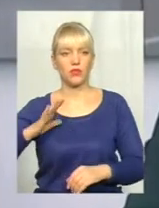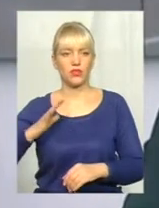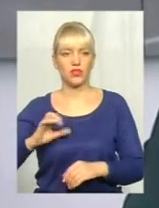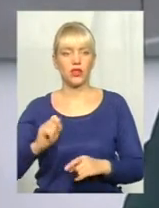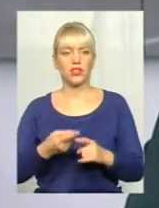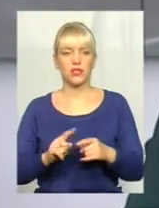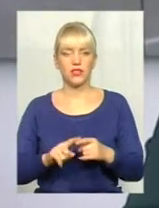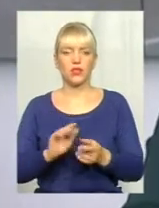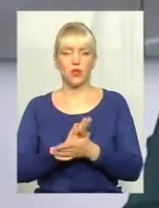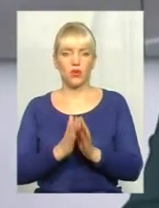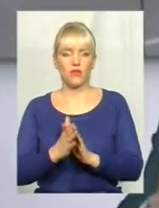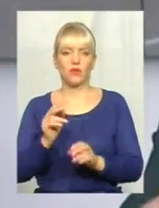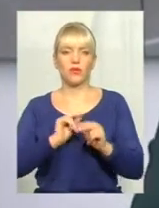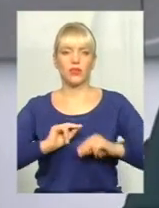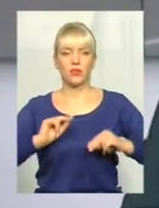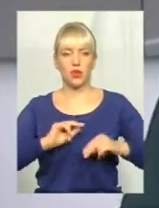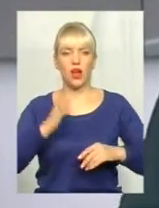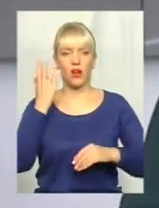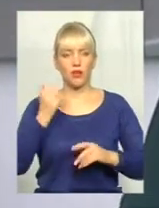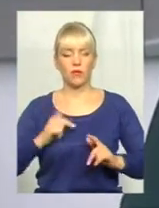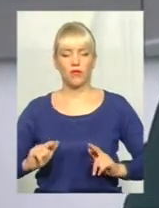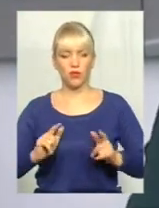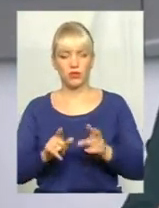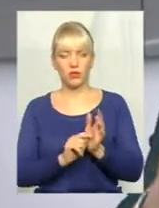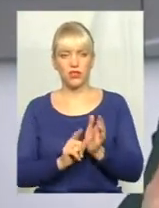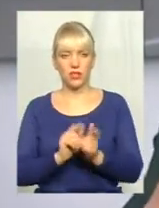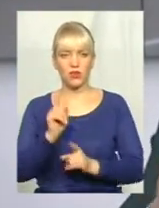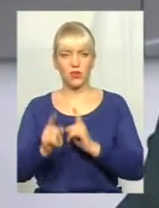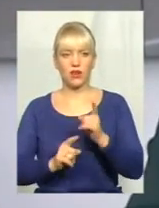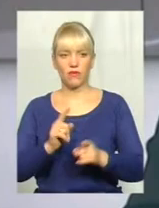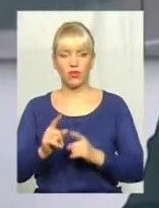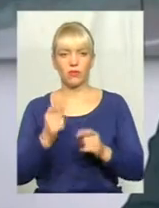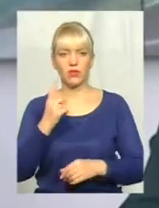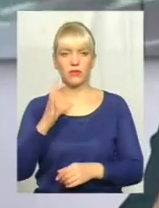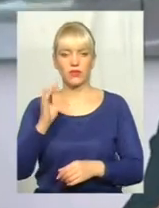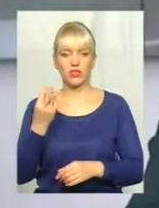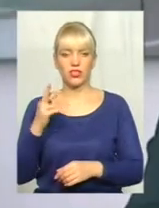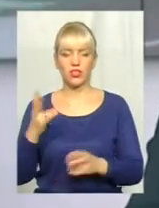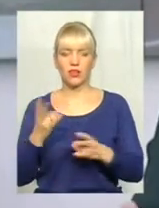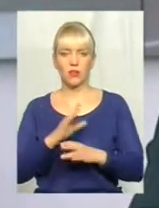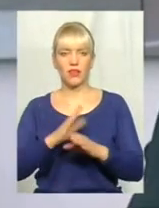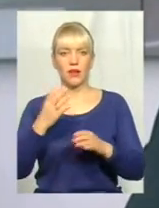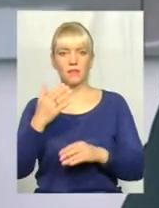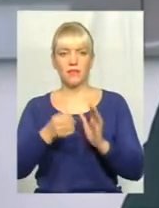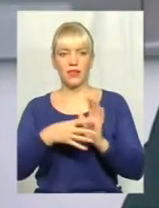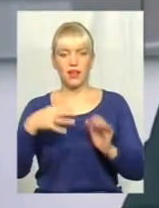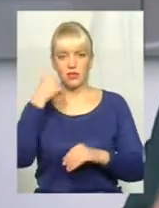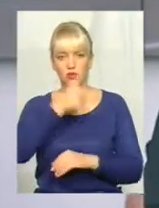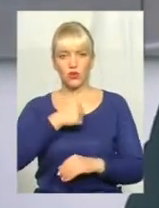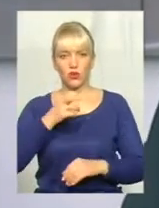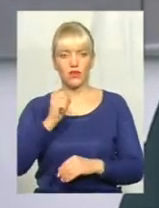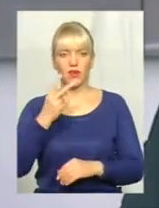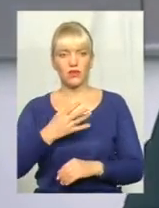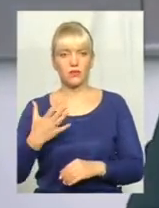договір працює. Коли ми вводимо пенсійну реформу, і з 1 січня треба не 15 років, а 25, то